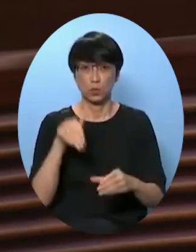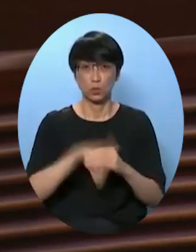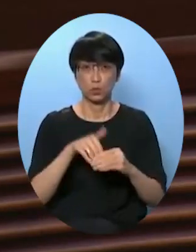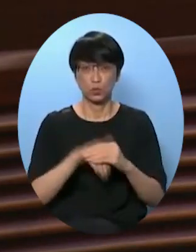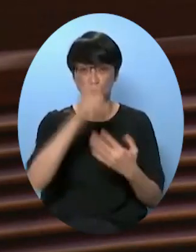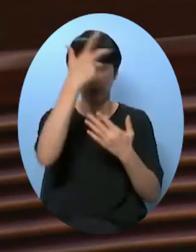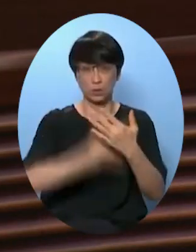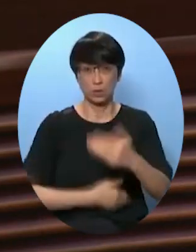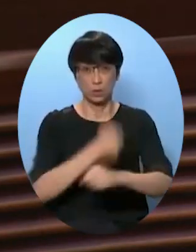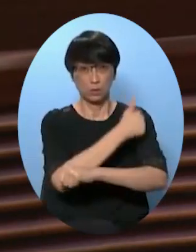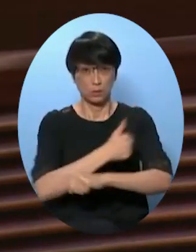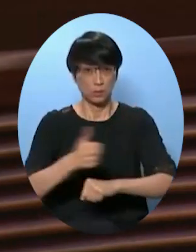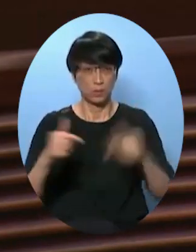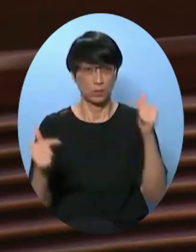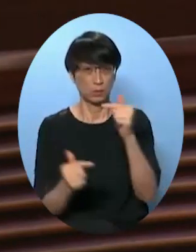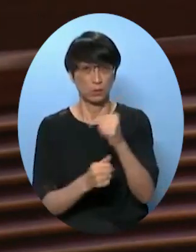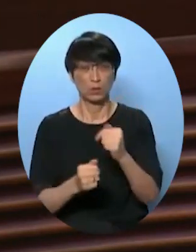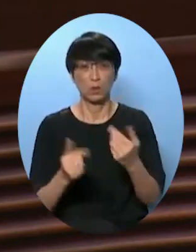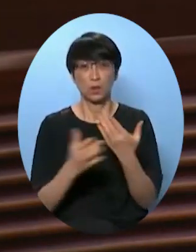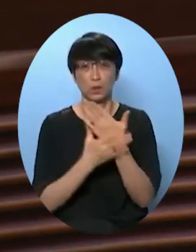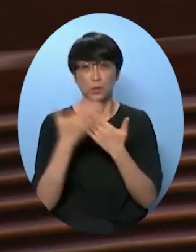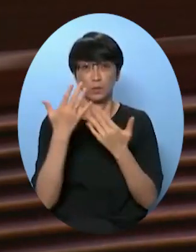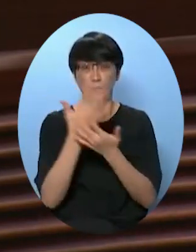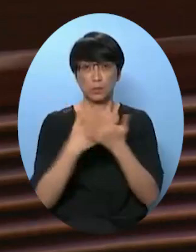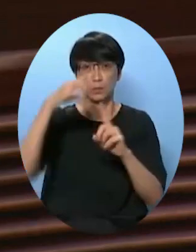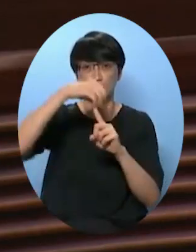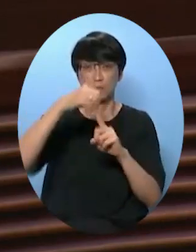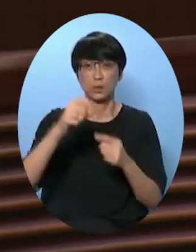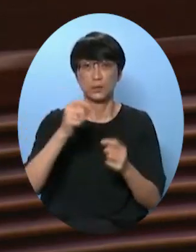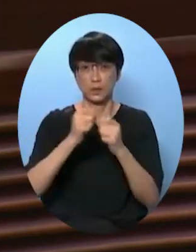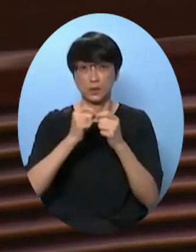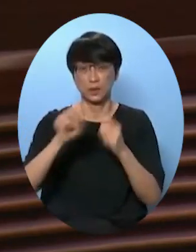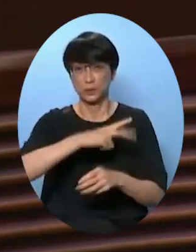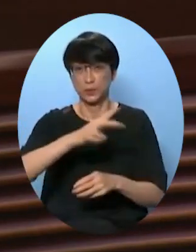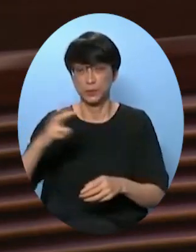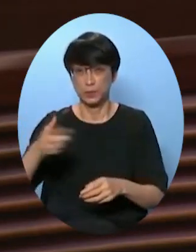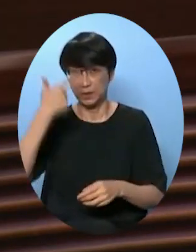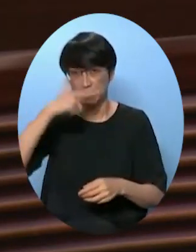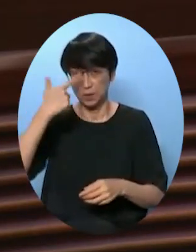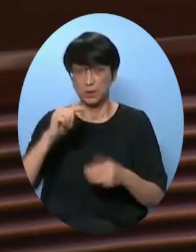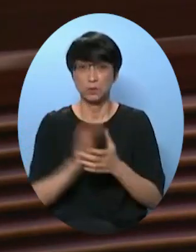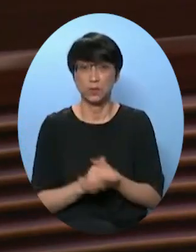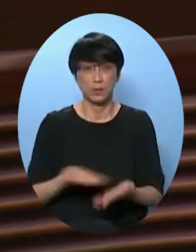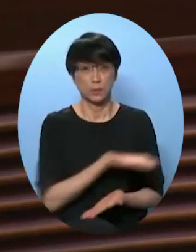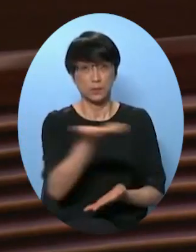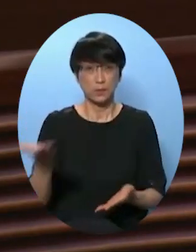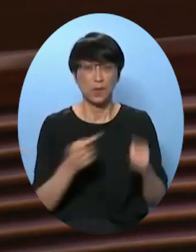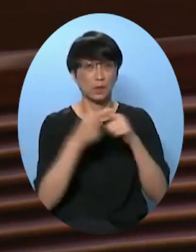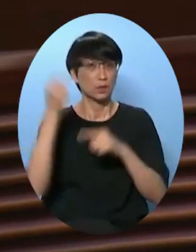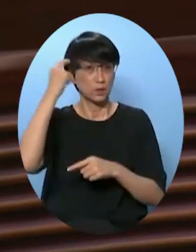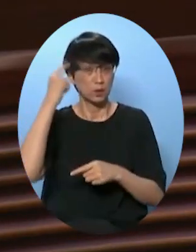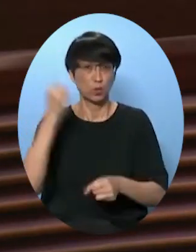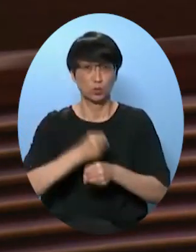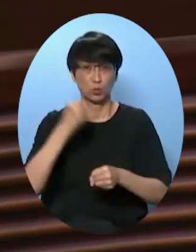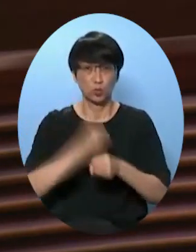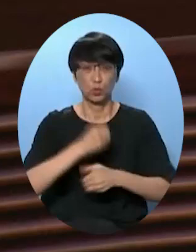制度的網站，將會不斷提供更新的資訊，讓社會大眾掌握我們這項工作的